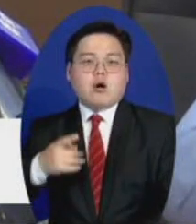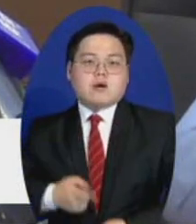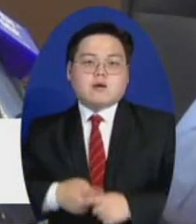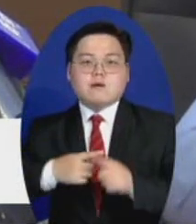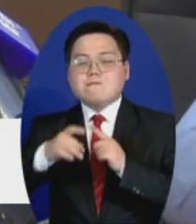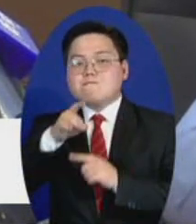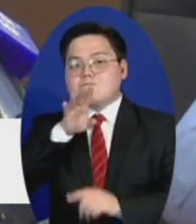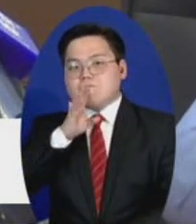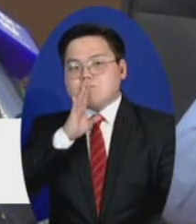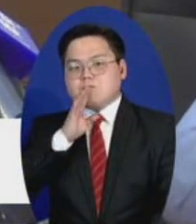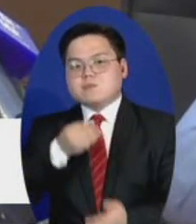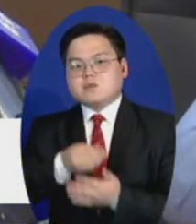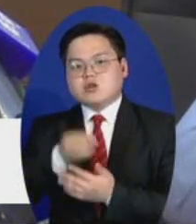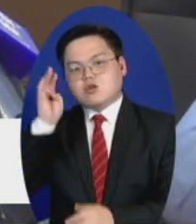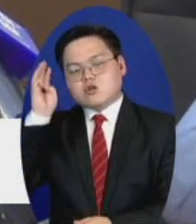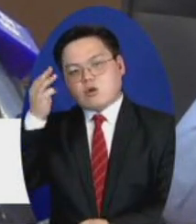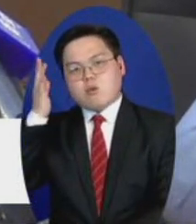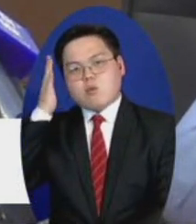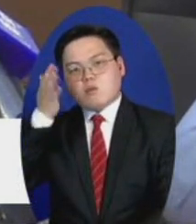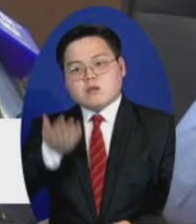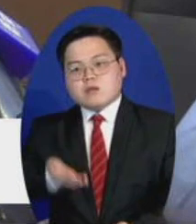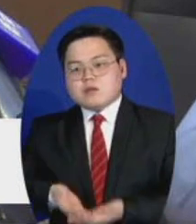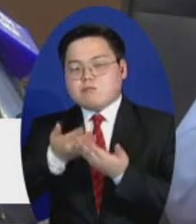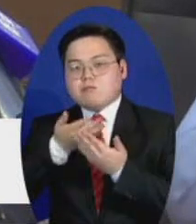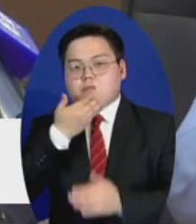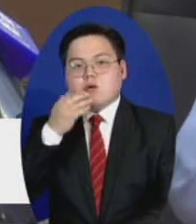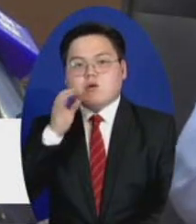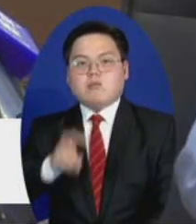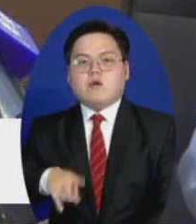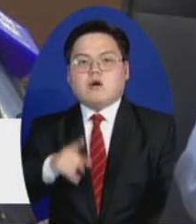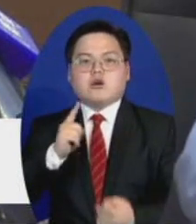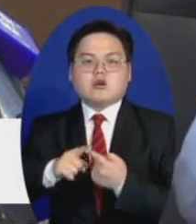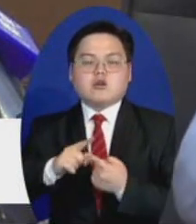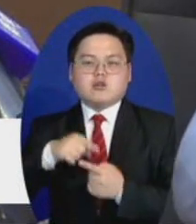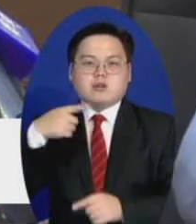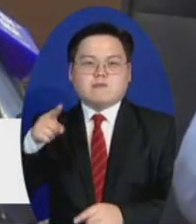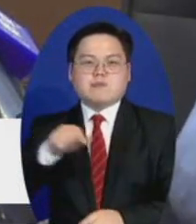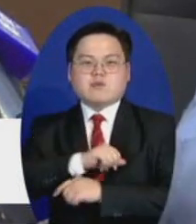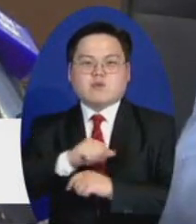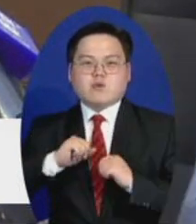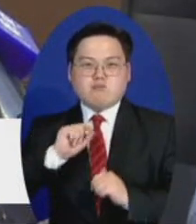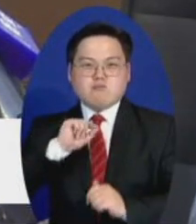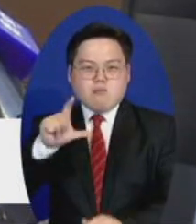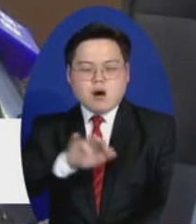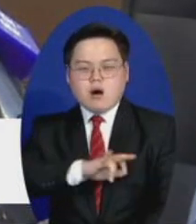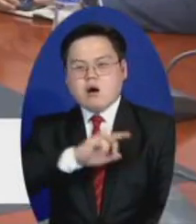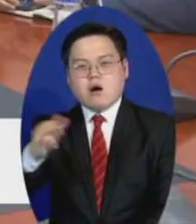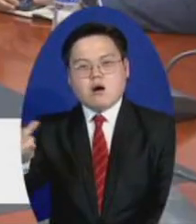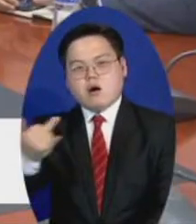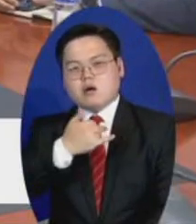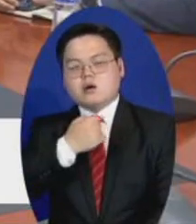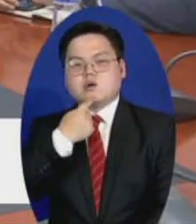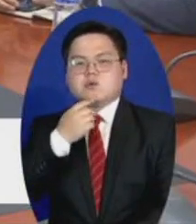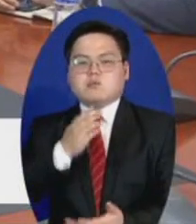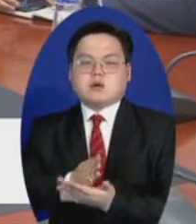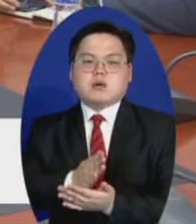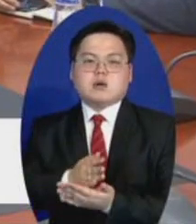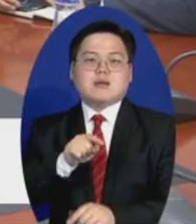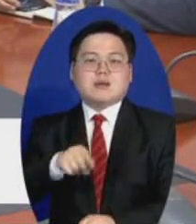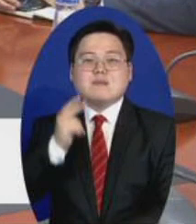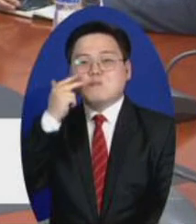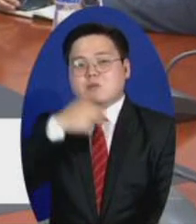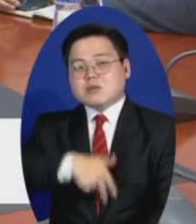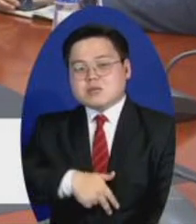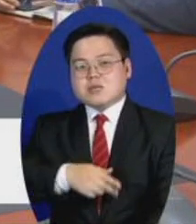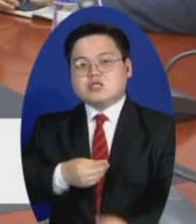энэ хүрээндээ тодорхой бас бодлогын нэмжлэг үзүүлэхгүй бол орон нутгад одоо иргэд өндөр үнэтэй нислэг өндөр үнэтэйс болоод цөөн нислэг хийдэг. Агаар